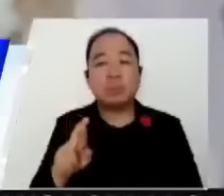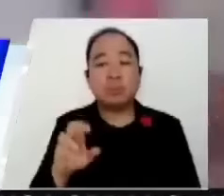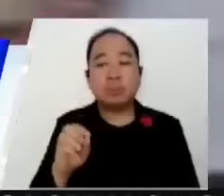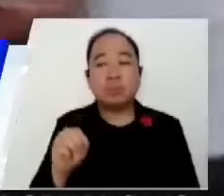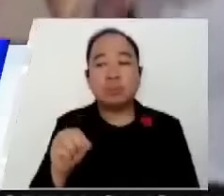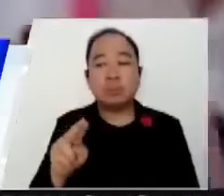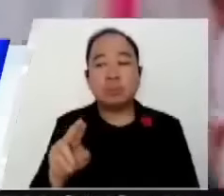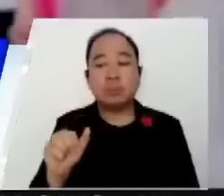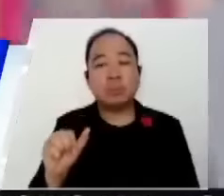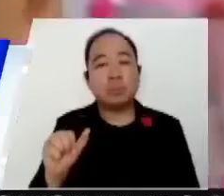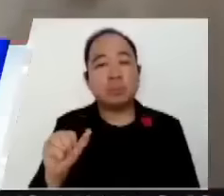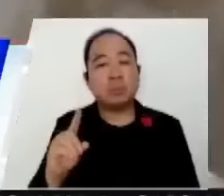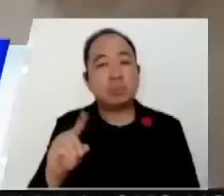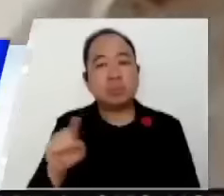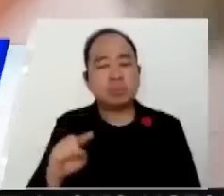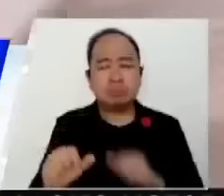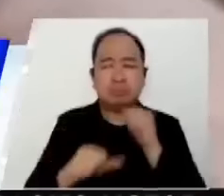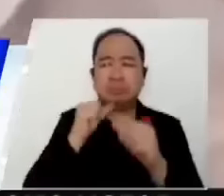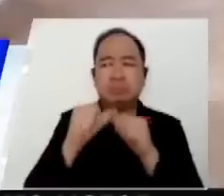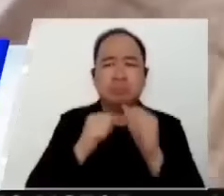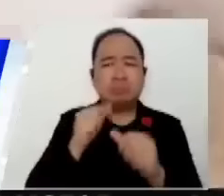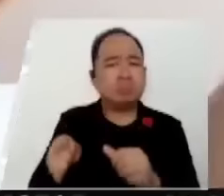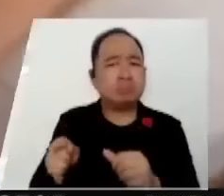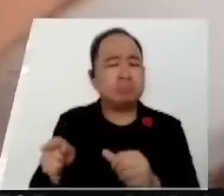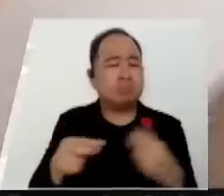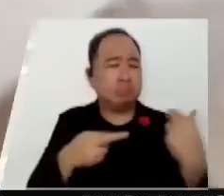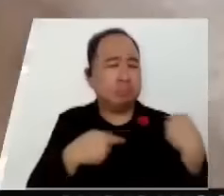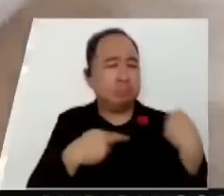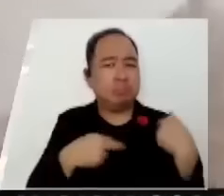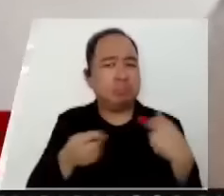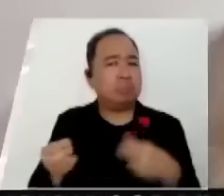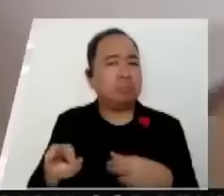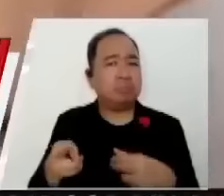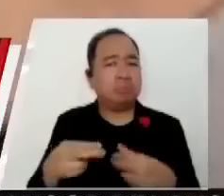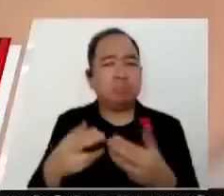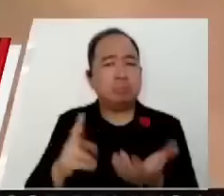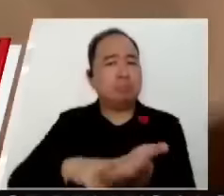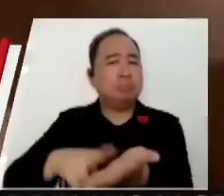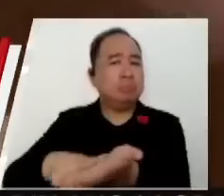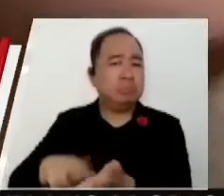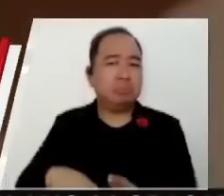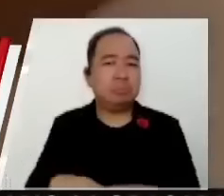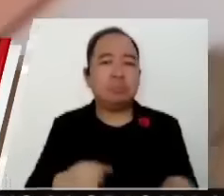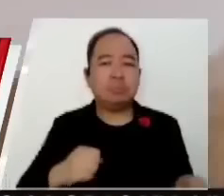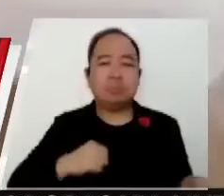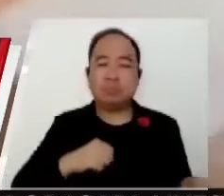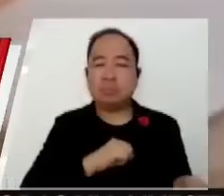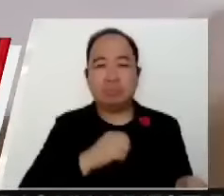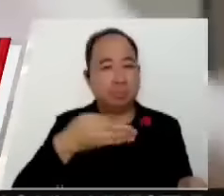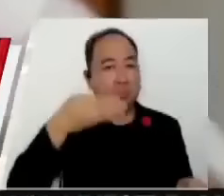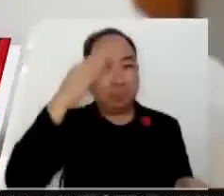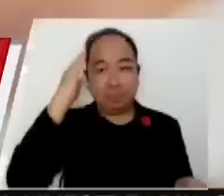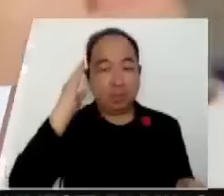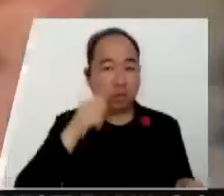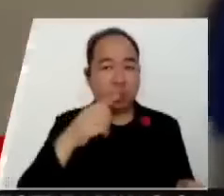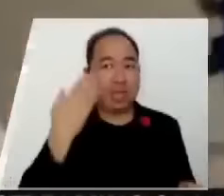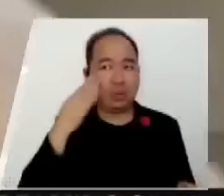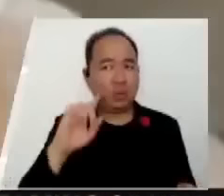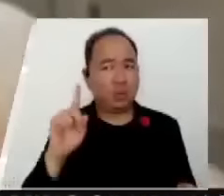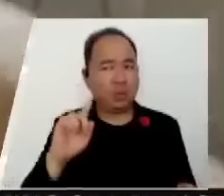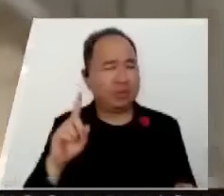ng People's Initiative. It's Senator Bato talking. I don't know what he's talking about. He has